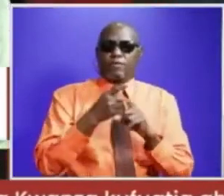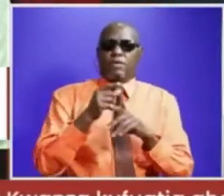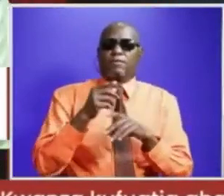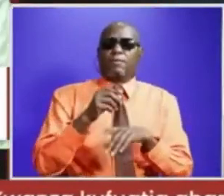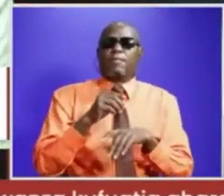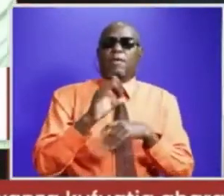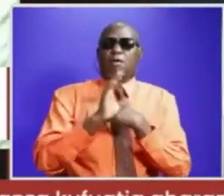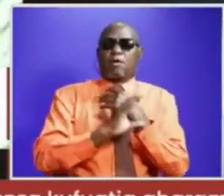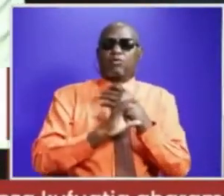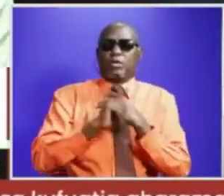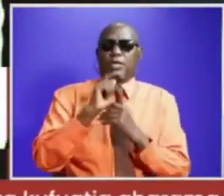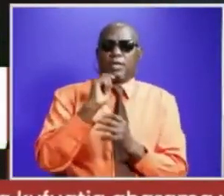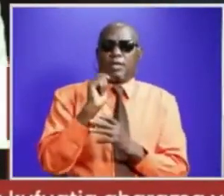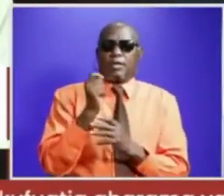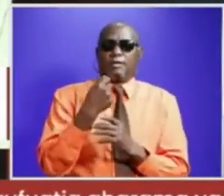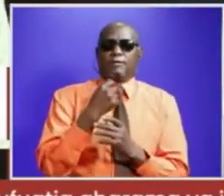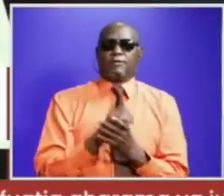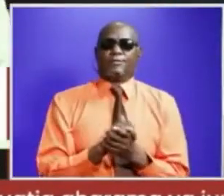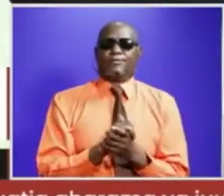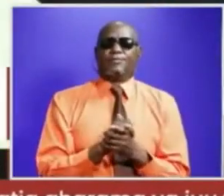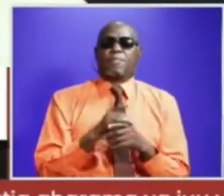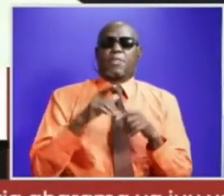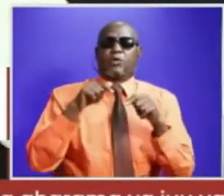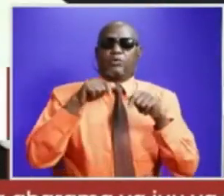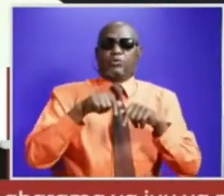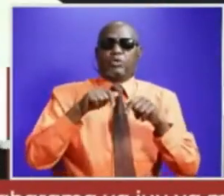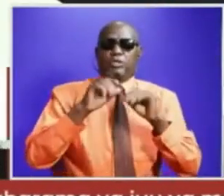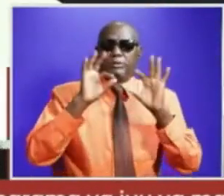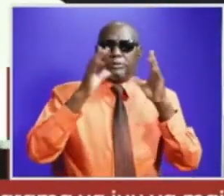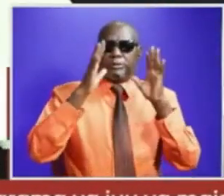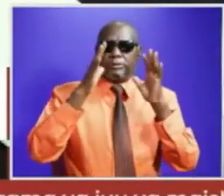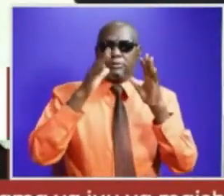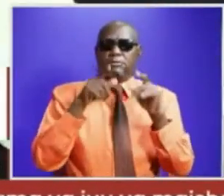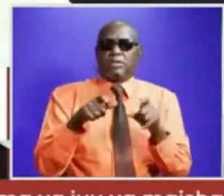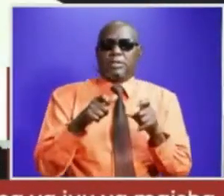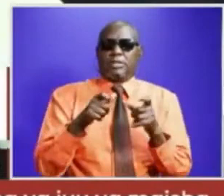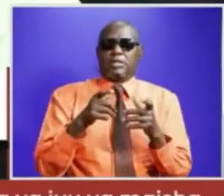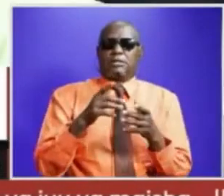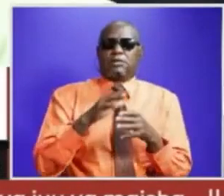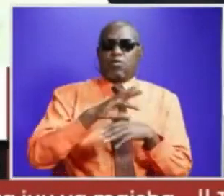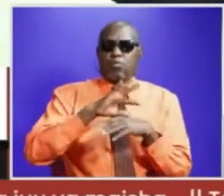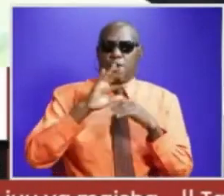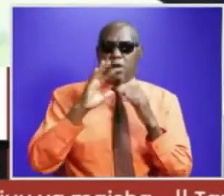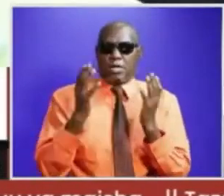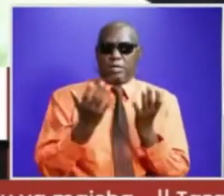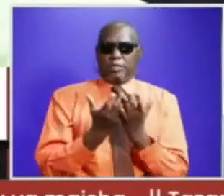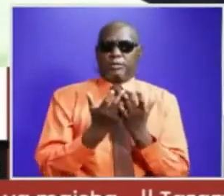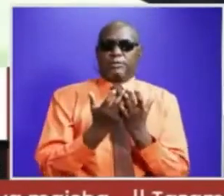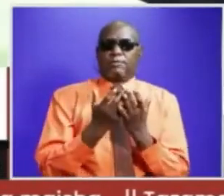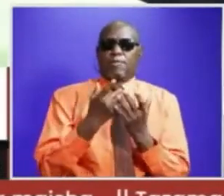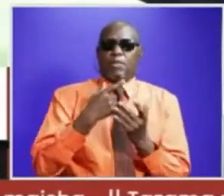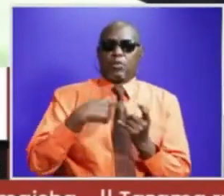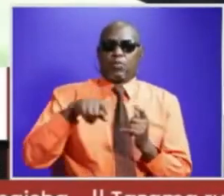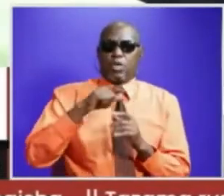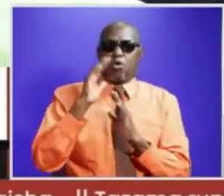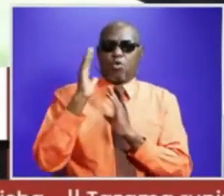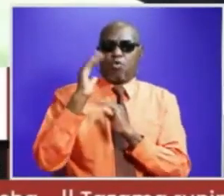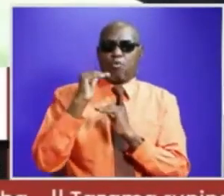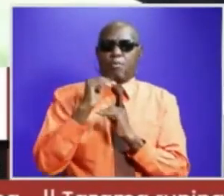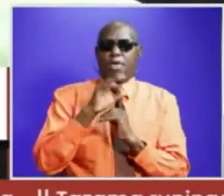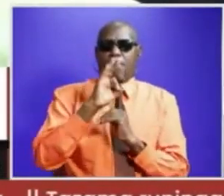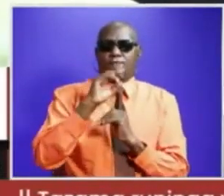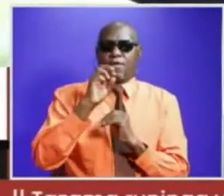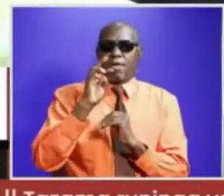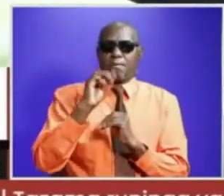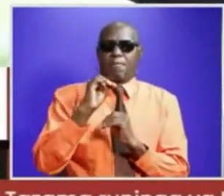Na mtazamaji, imekuwa ni siku ya kusherekea redio kote duniani, na sisi hapa kutoka Hope FM pia